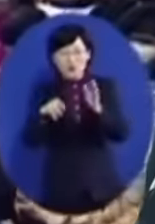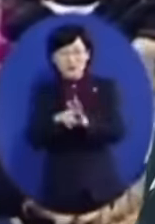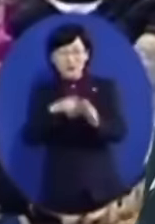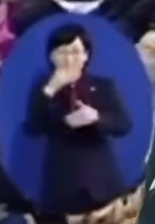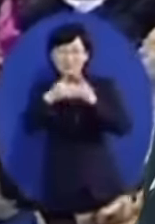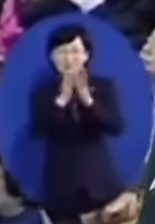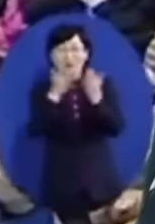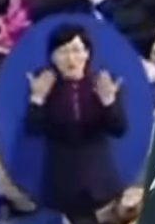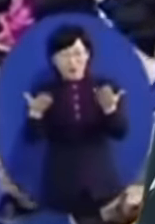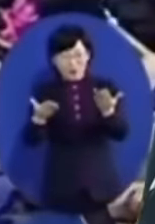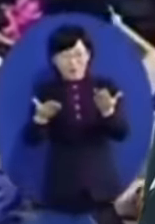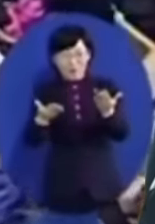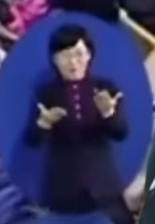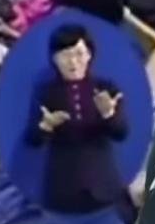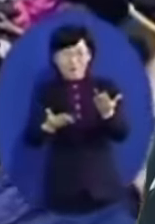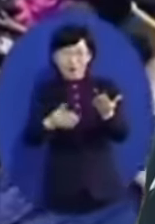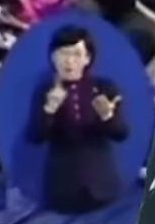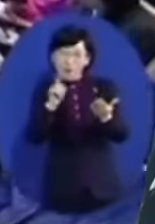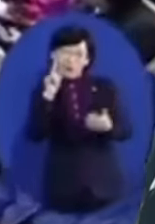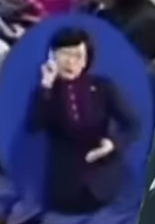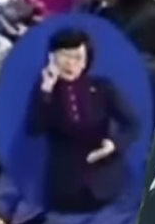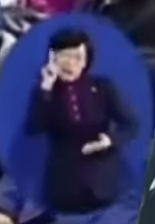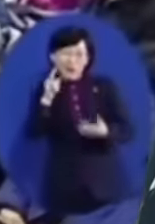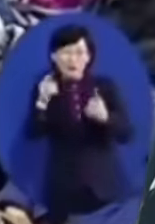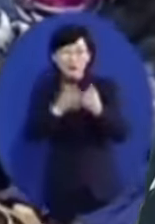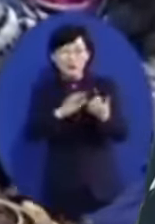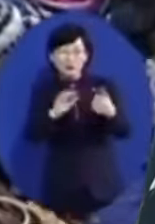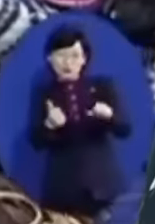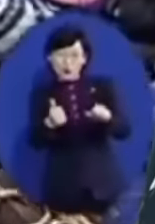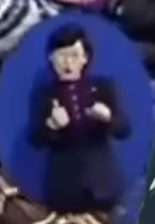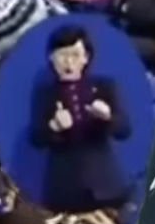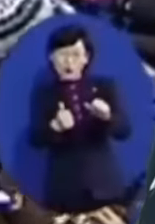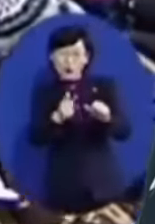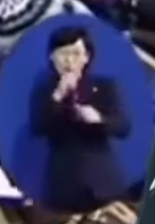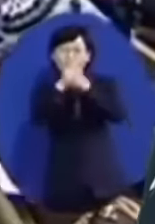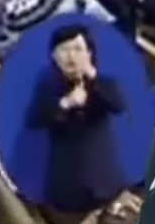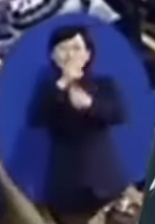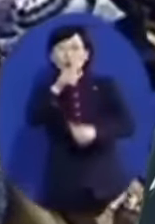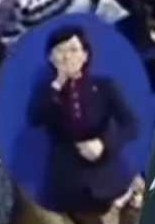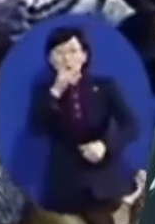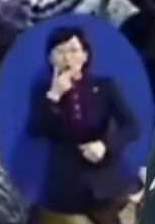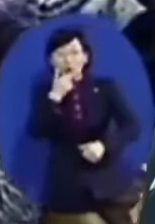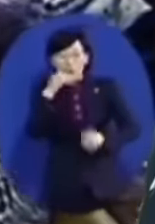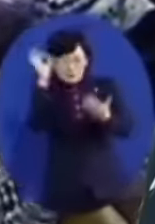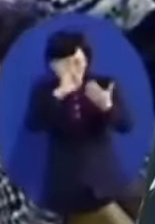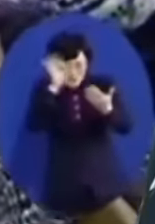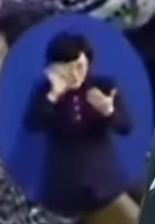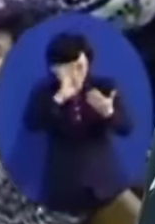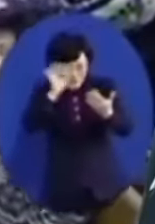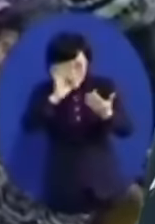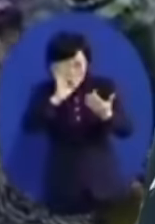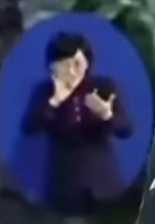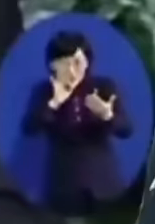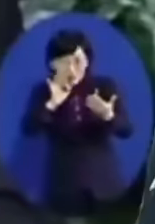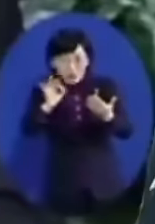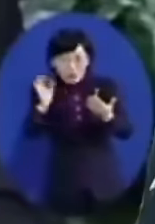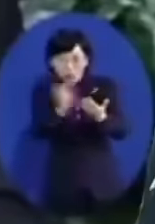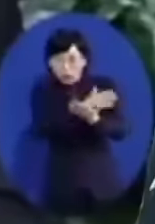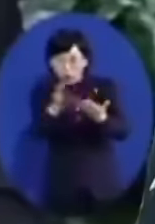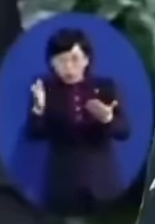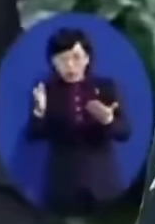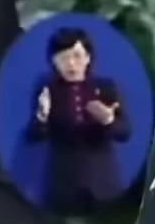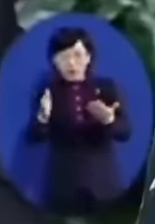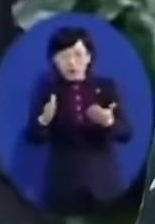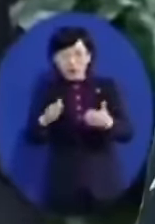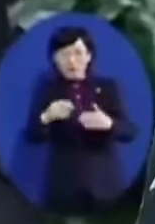성경에 스트레스로 모범적으로 죽은 우리 선조가 있는가 아무리 찾아봐도 다 자기 명대로